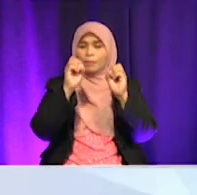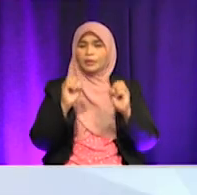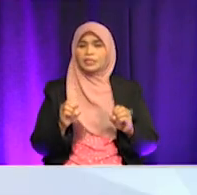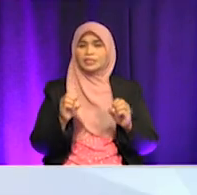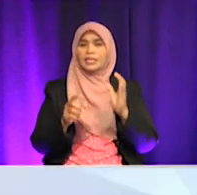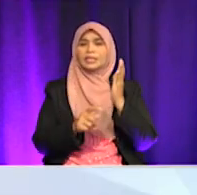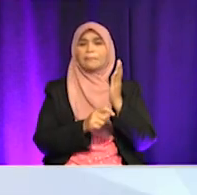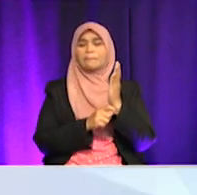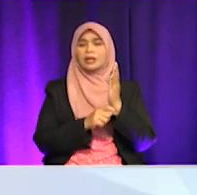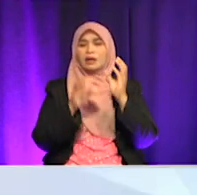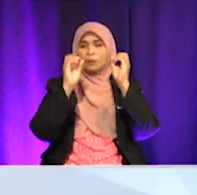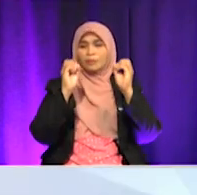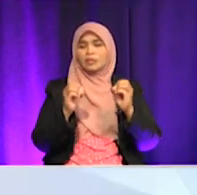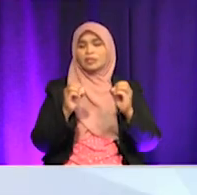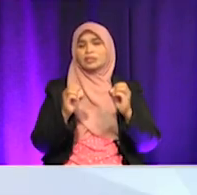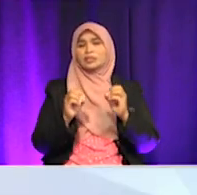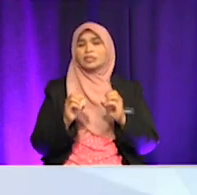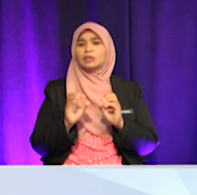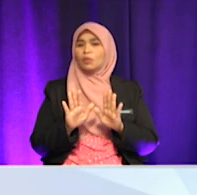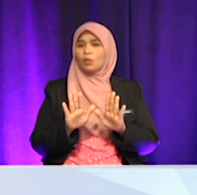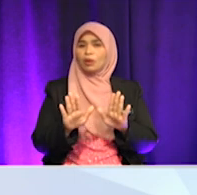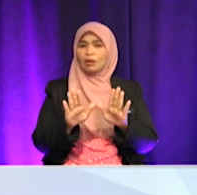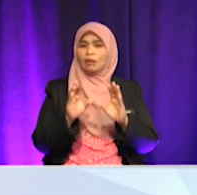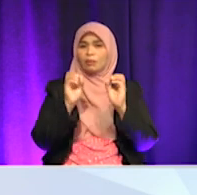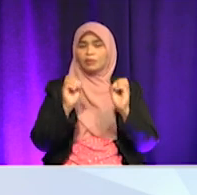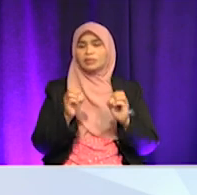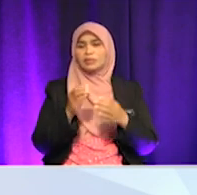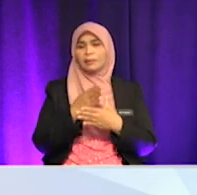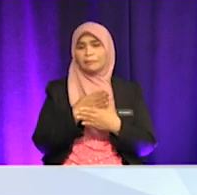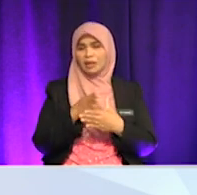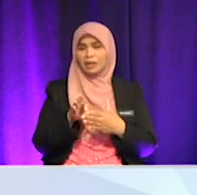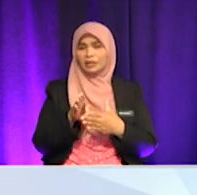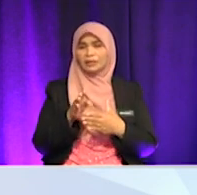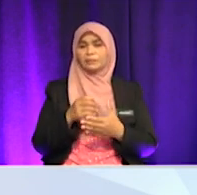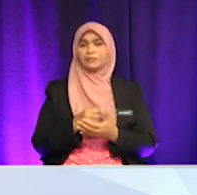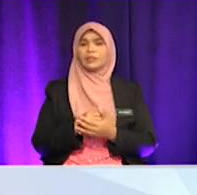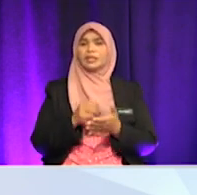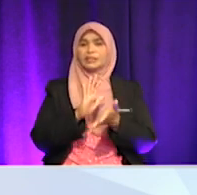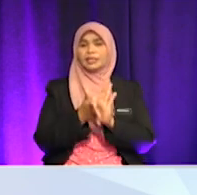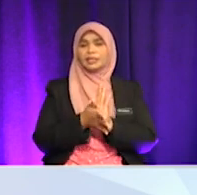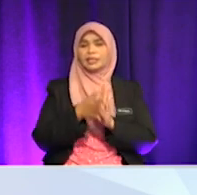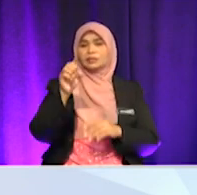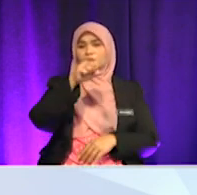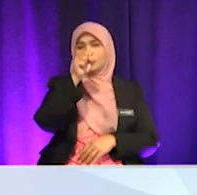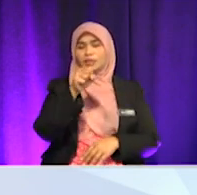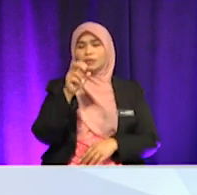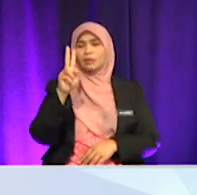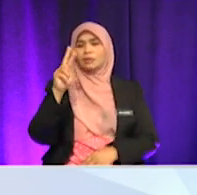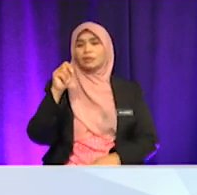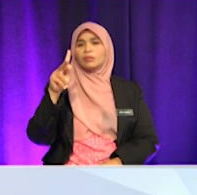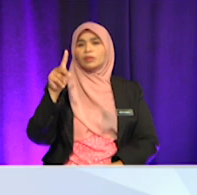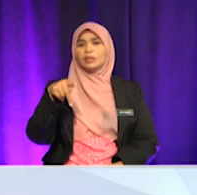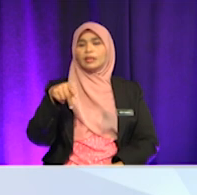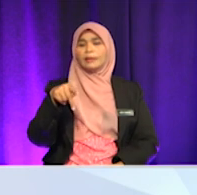ada operasi tolak, kita ada operasi bahagi. Okey, jadi soalannya, okey, ungkapkan M